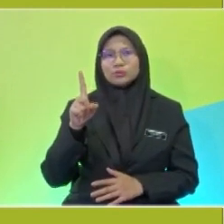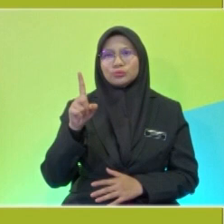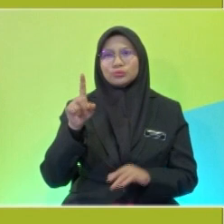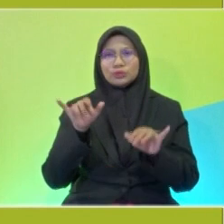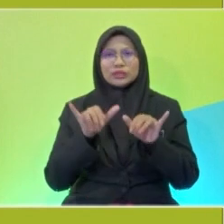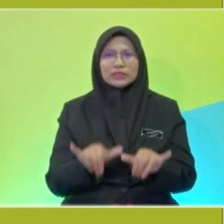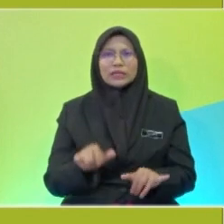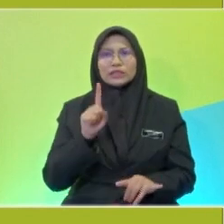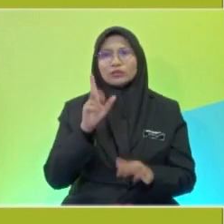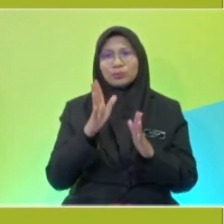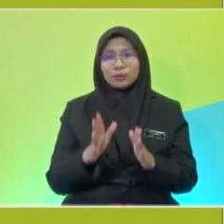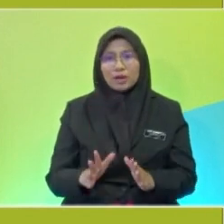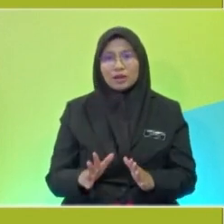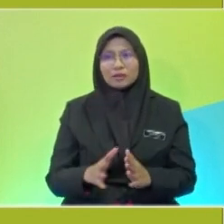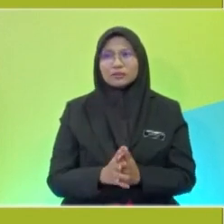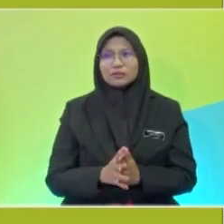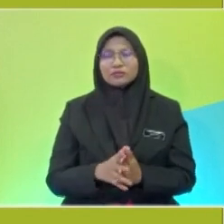fisiologi kita